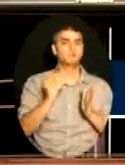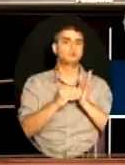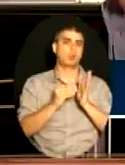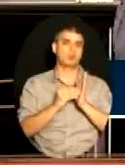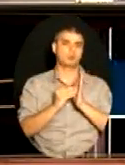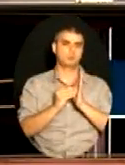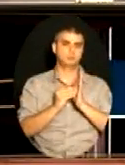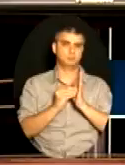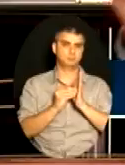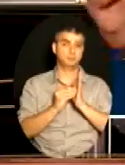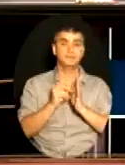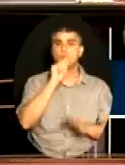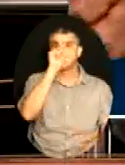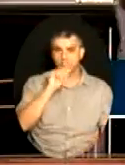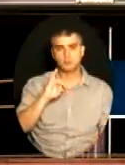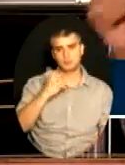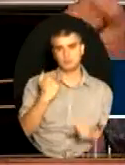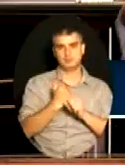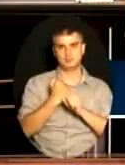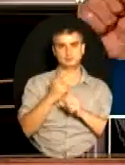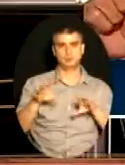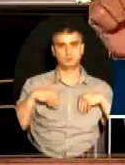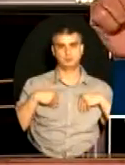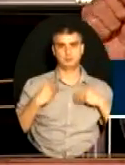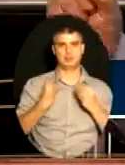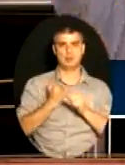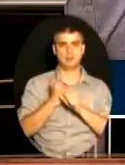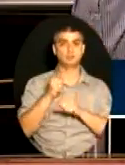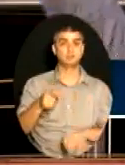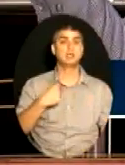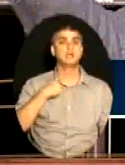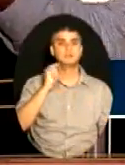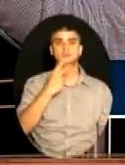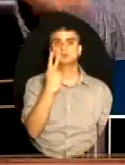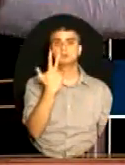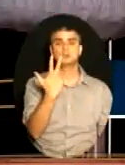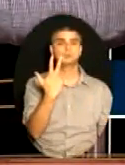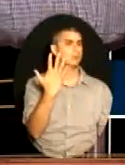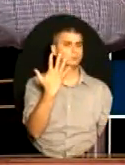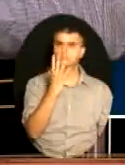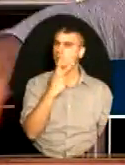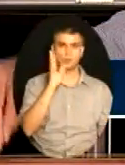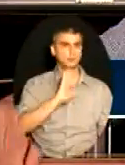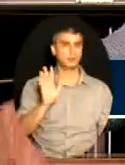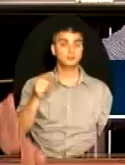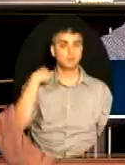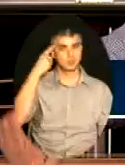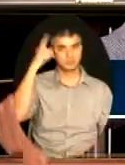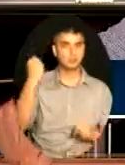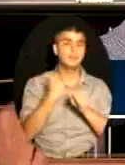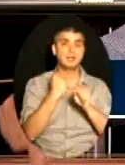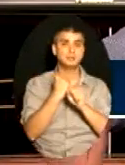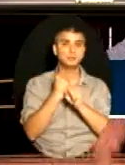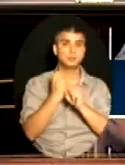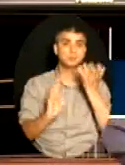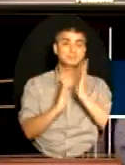הצורך וכנראה ילכו לקראתי למהלך הזה. אני צריך 2-3-5, לא יותר, שאני יודע שהם ביצעו אותם